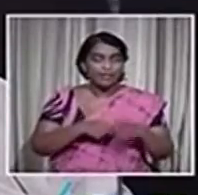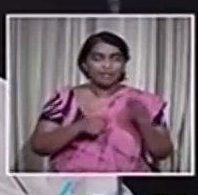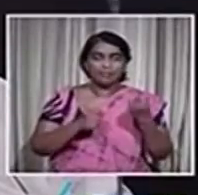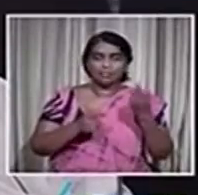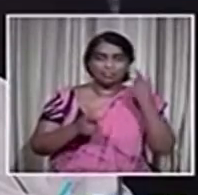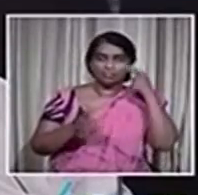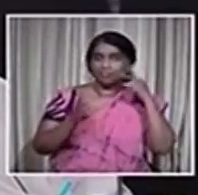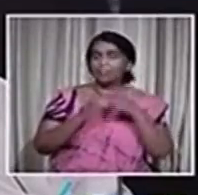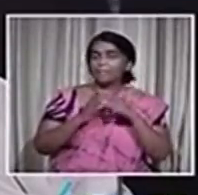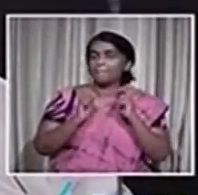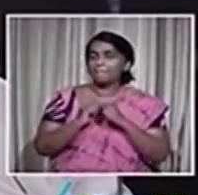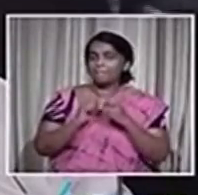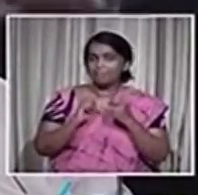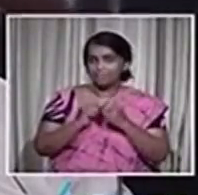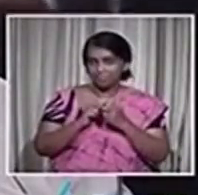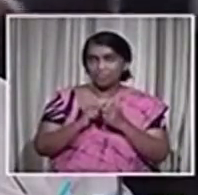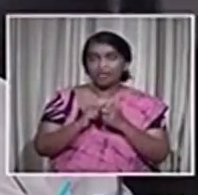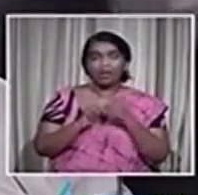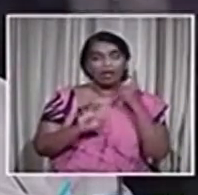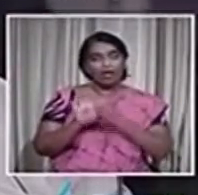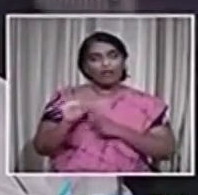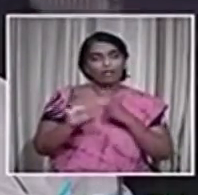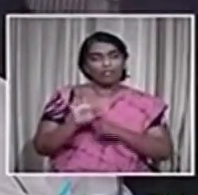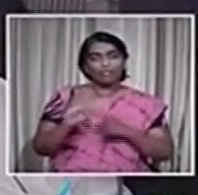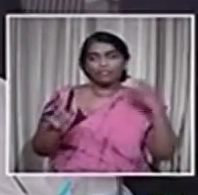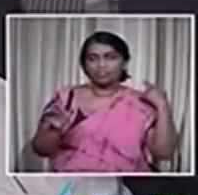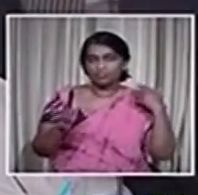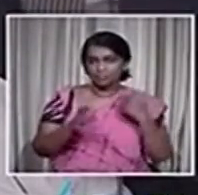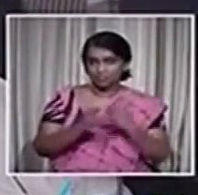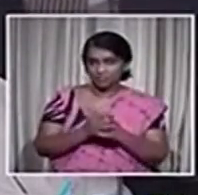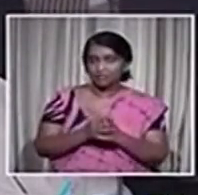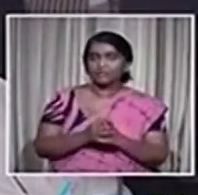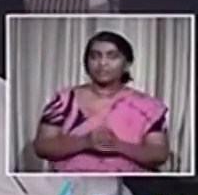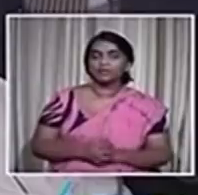පිළිබඳව දශක ගණනාවක් තිස්සේ පටන්